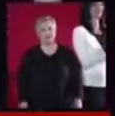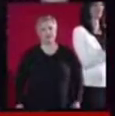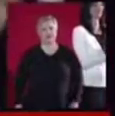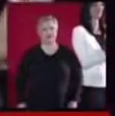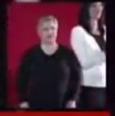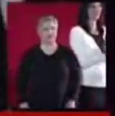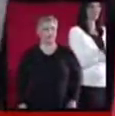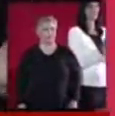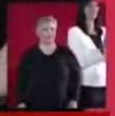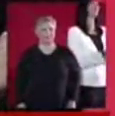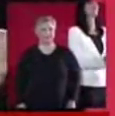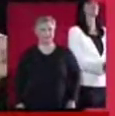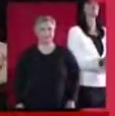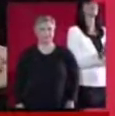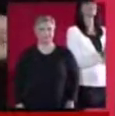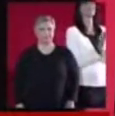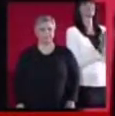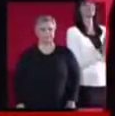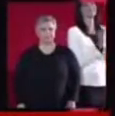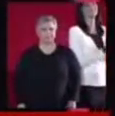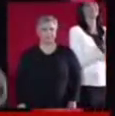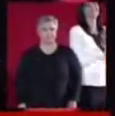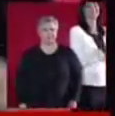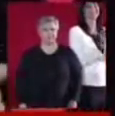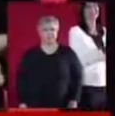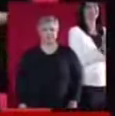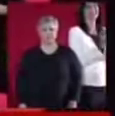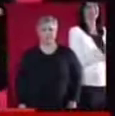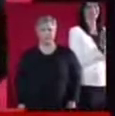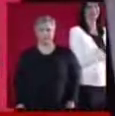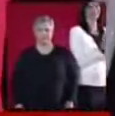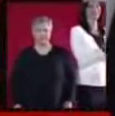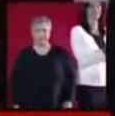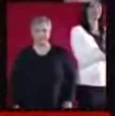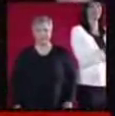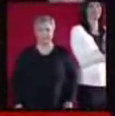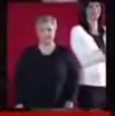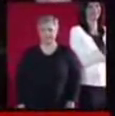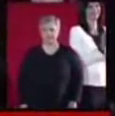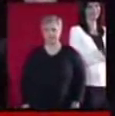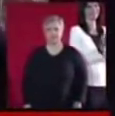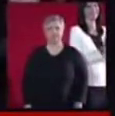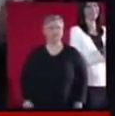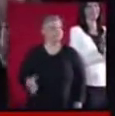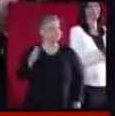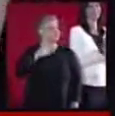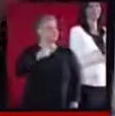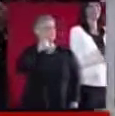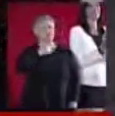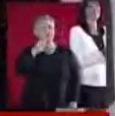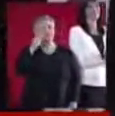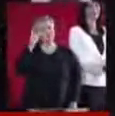γιάννης ήταν εκεί νηφάλιος πάντοτε σε βαθμό εκνευριστικό νηφάλιος ήρεμος πράος αλλά αποφασιστικός